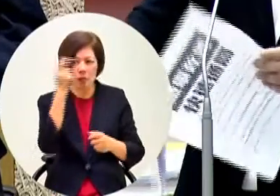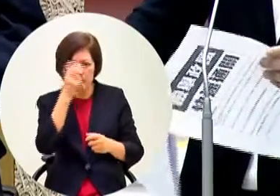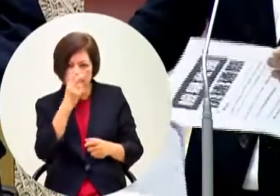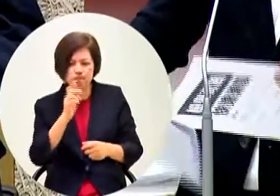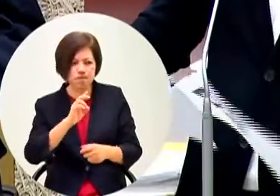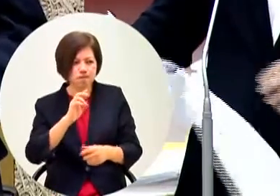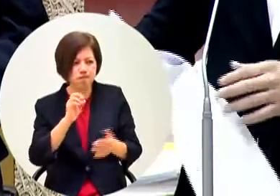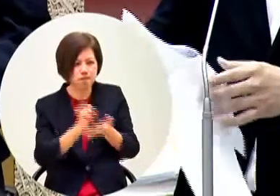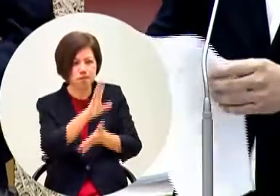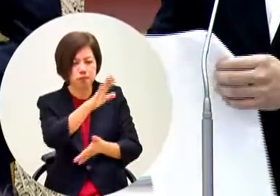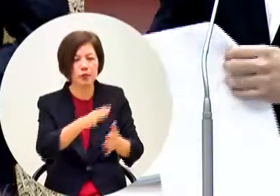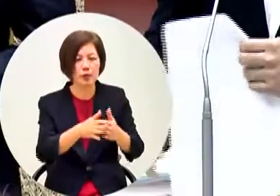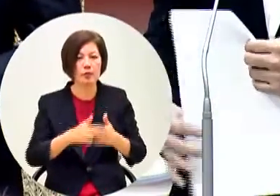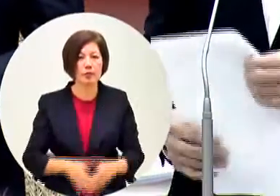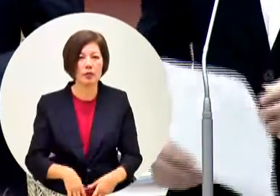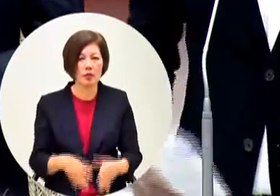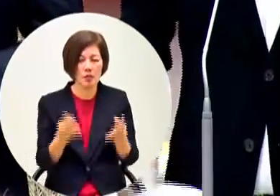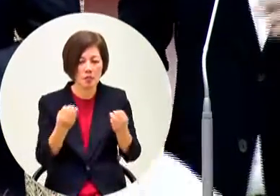制。我们看下一页。